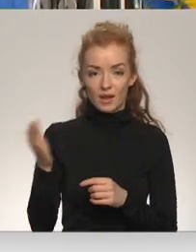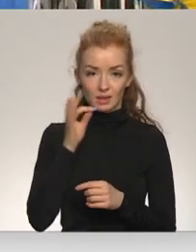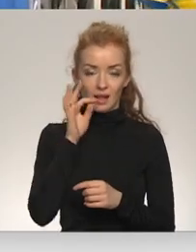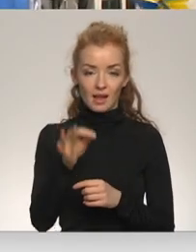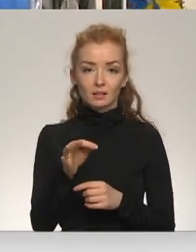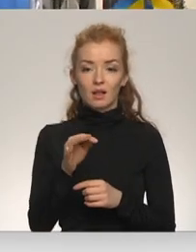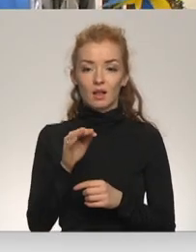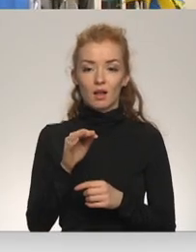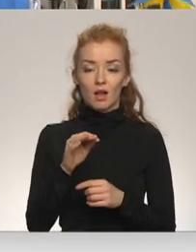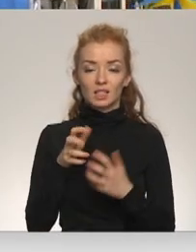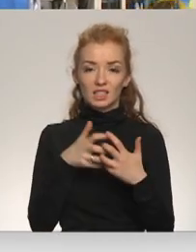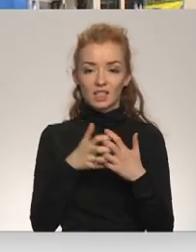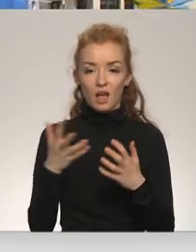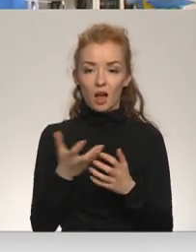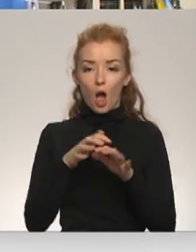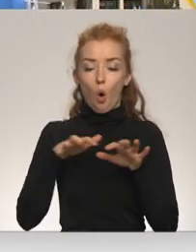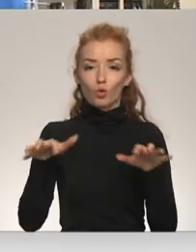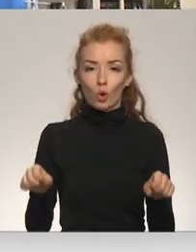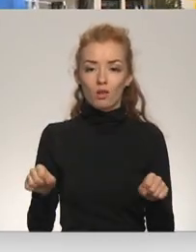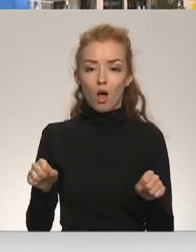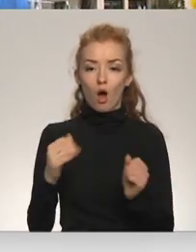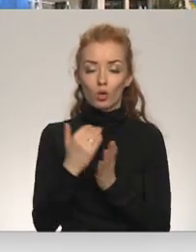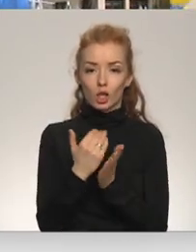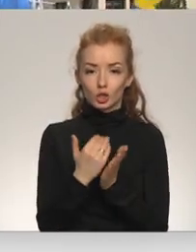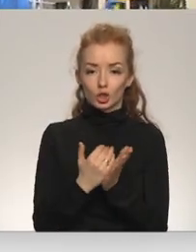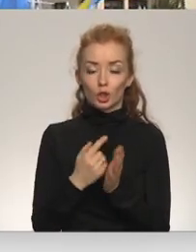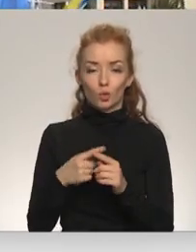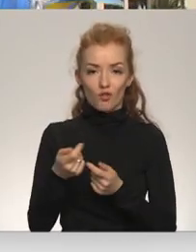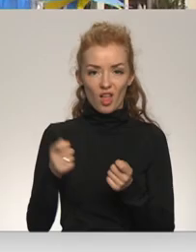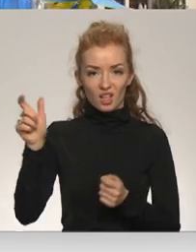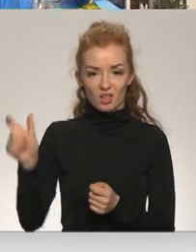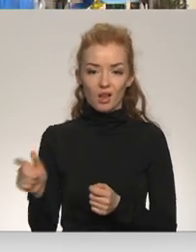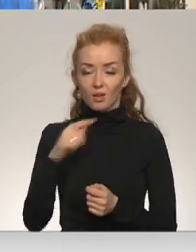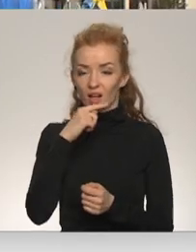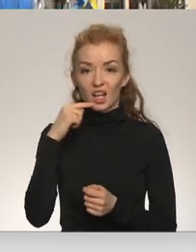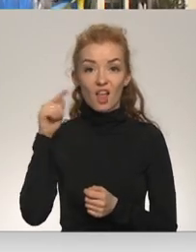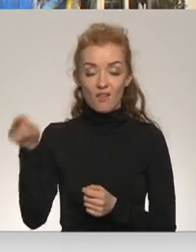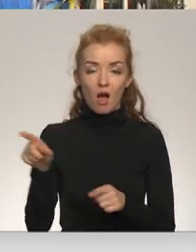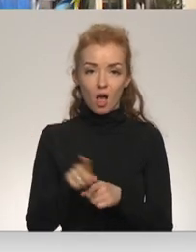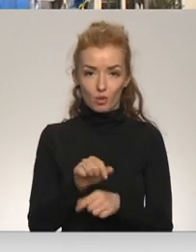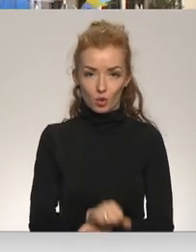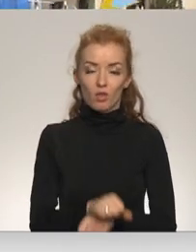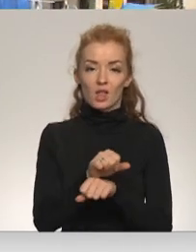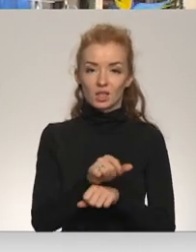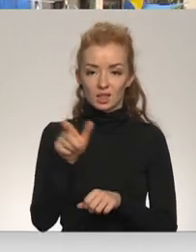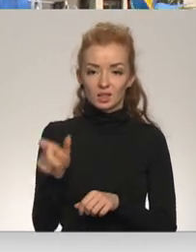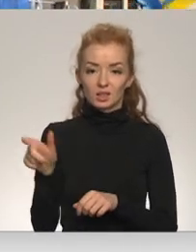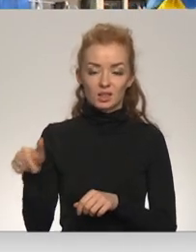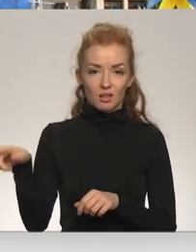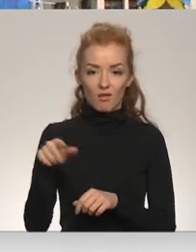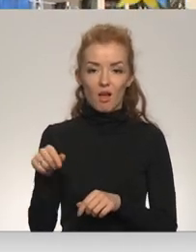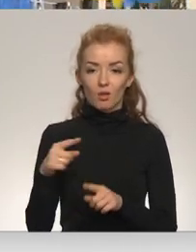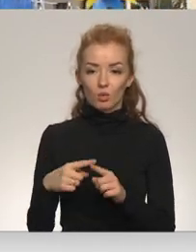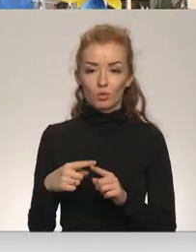nu, autoritāru režīmu vadību. Jo, es domāju, Krievijā jau arī protestē cilvēki, nu, lielā